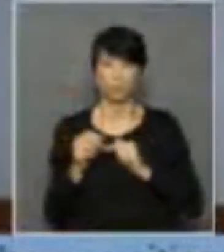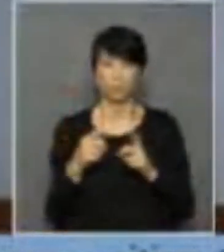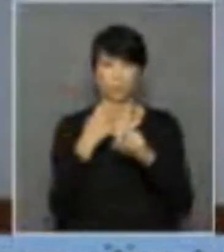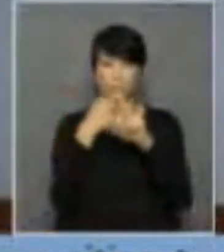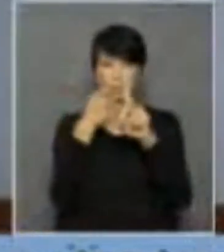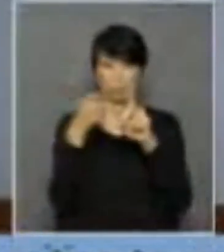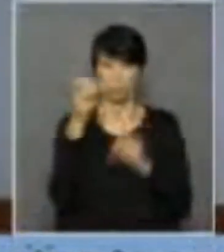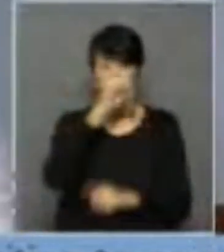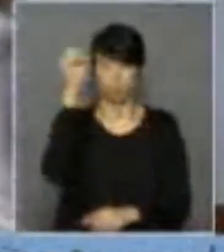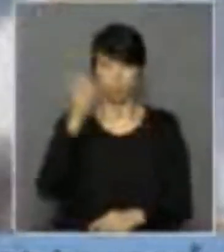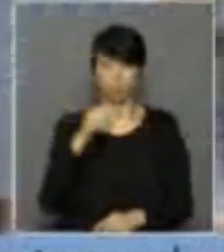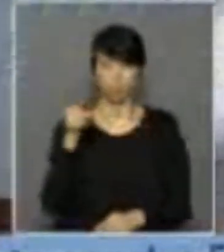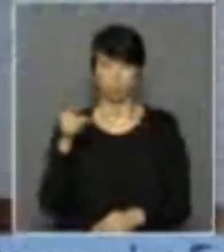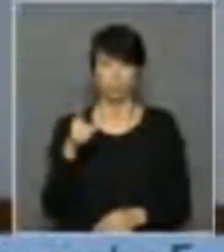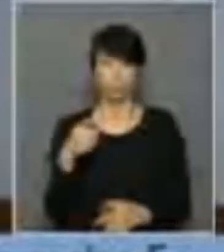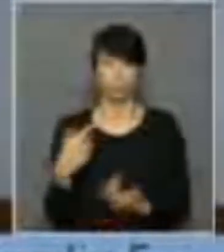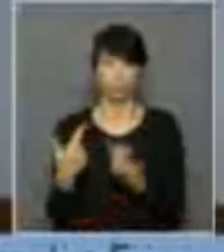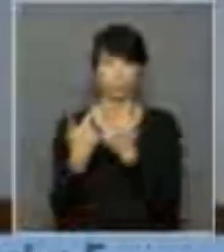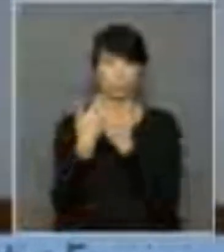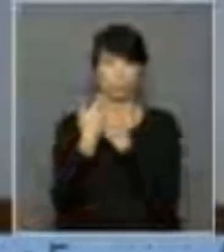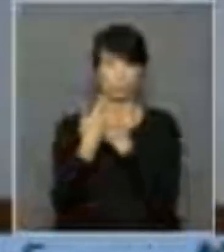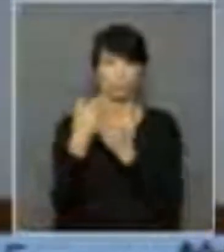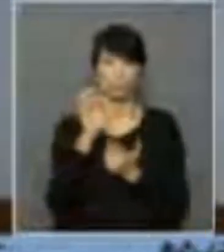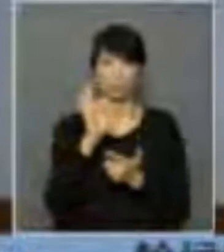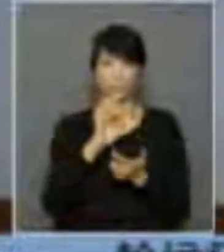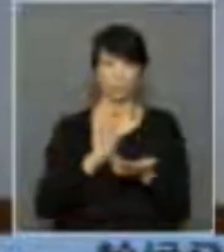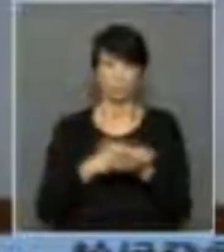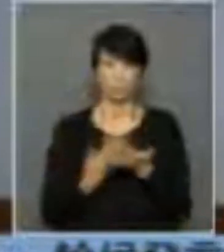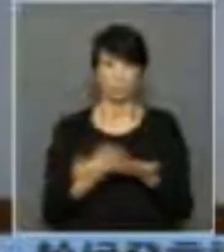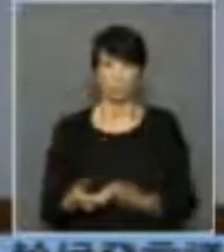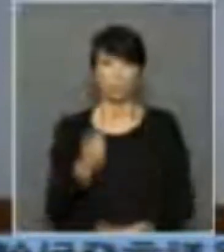19%， 他們又沒有駁過我的。那現在突然間